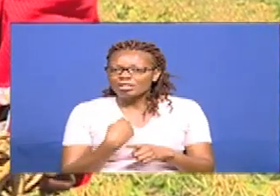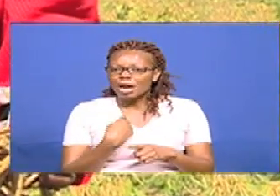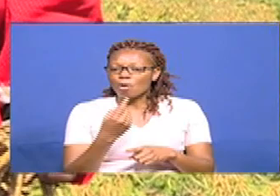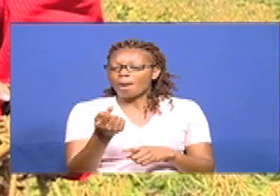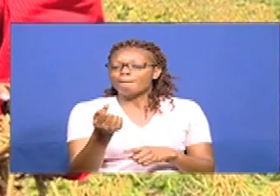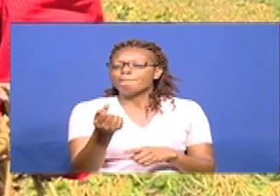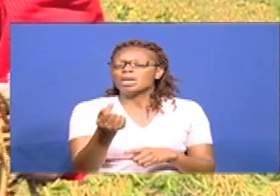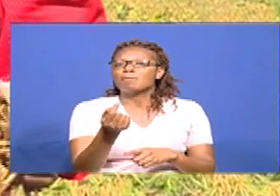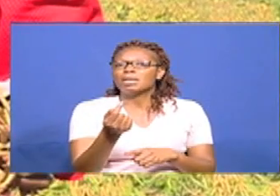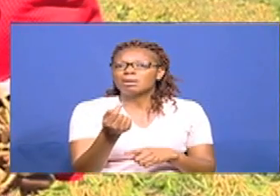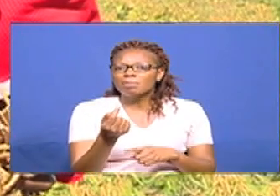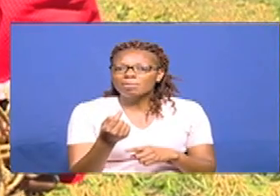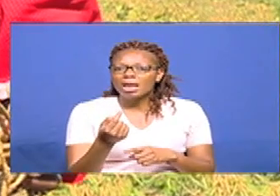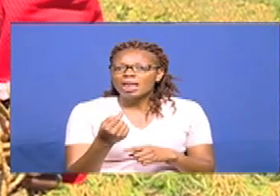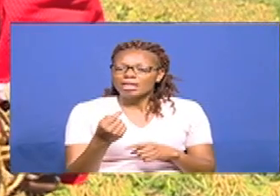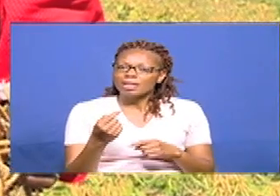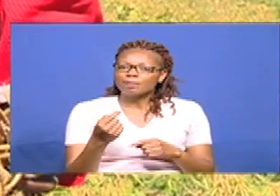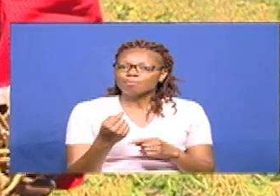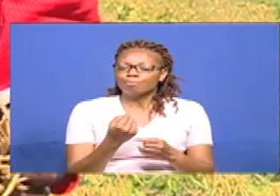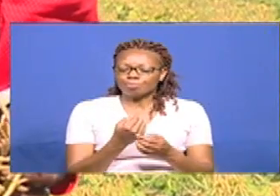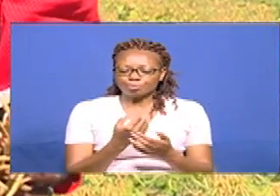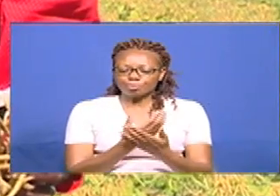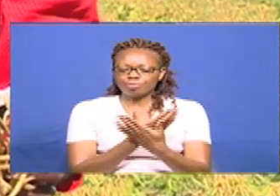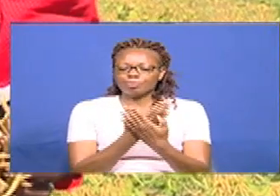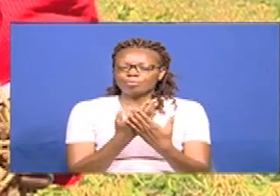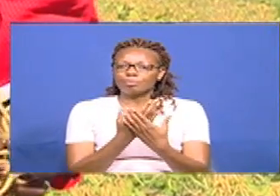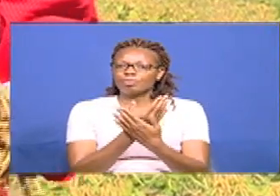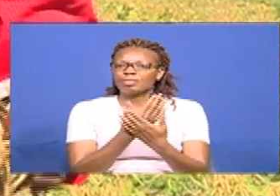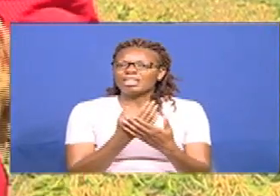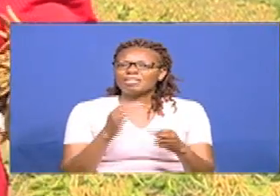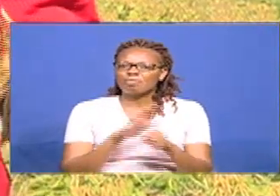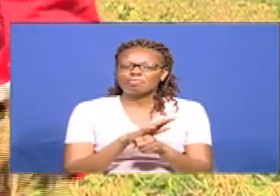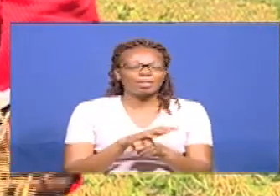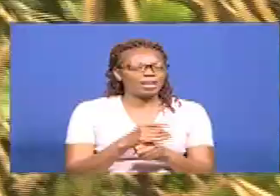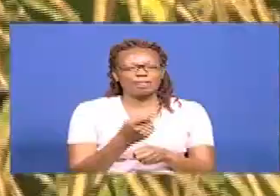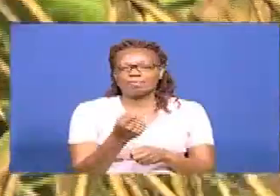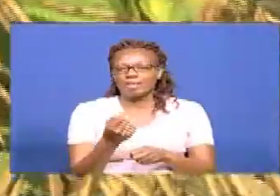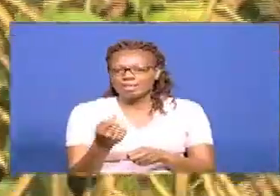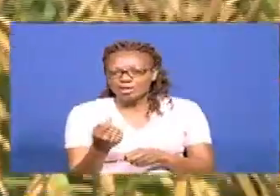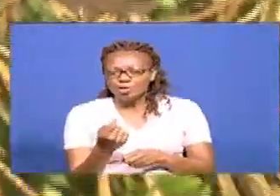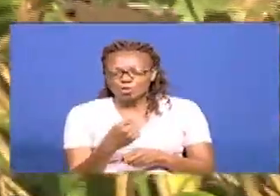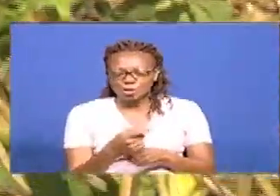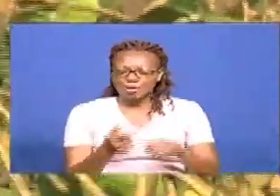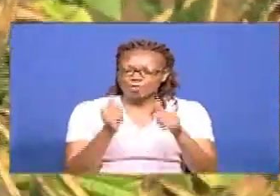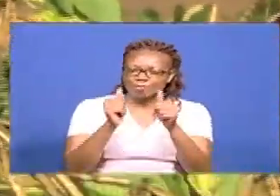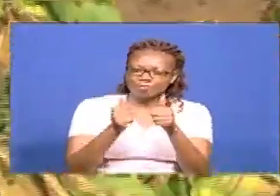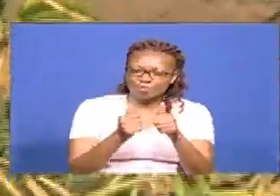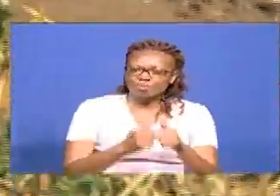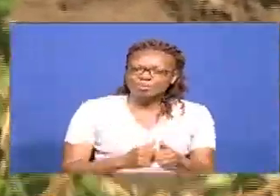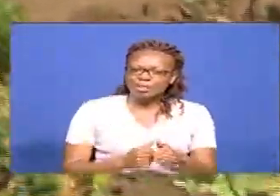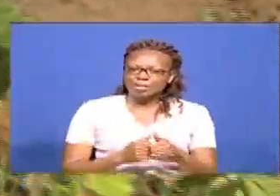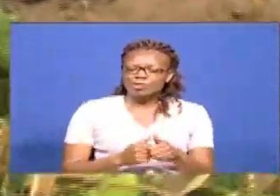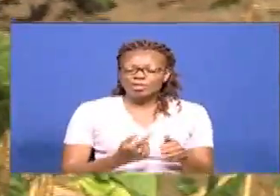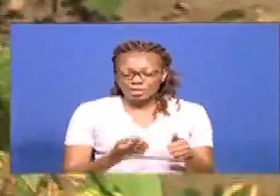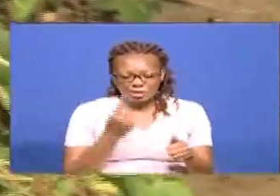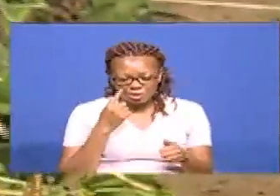haraka tena haina matawi mingi. Unaipata vizuri sana. Kwa hivyo hiyo ni moja niko nayo. Na ndio naona hii